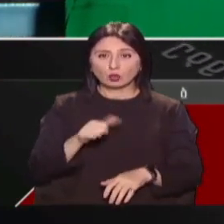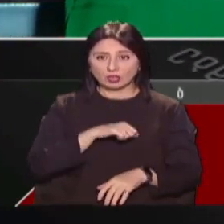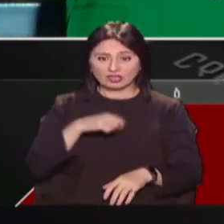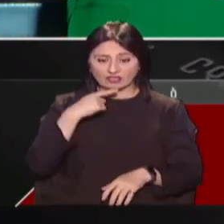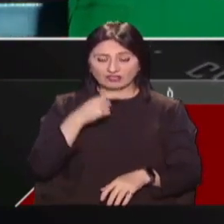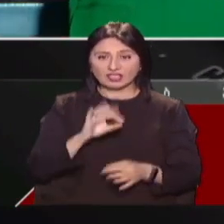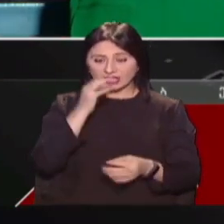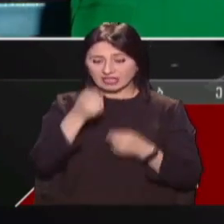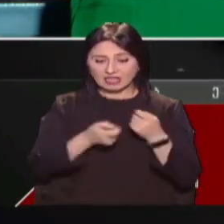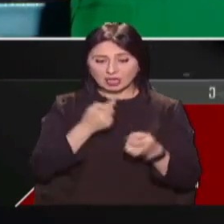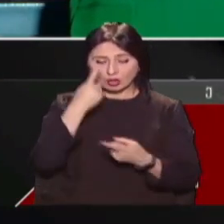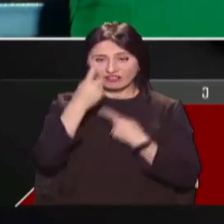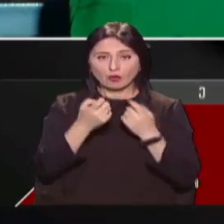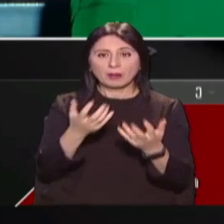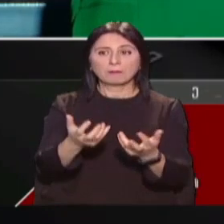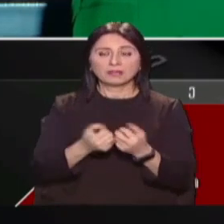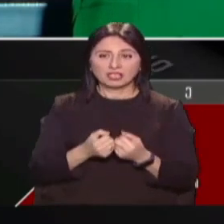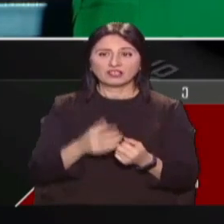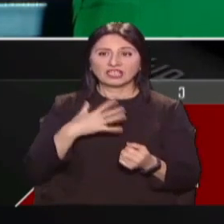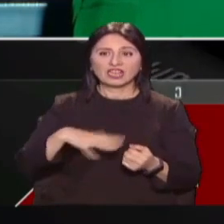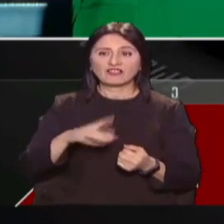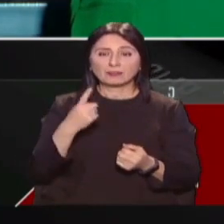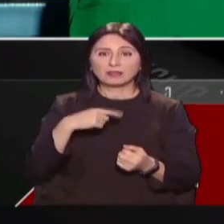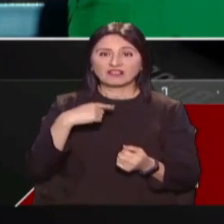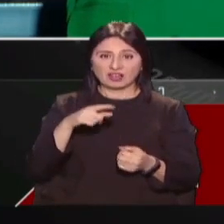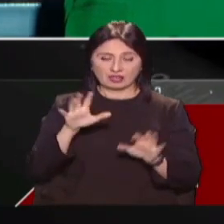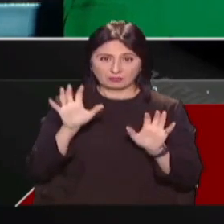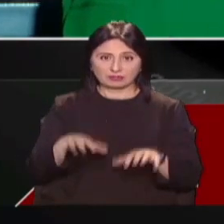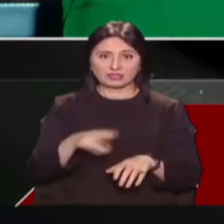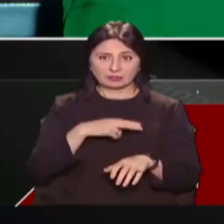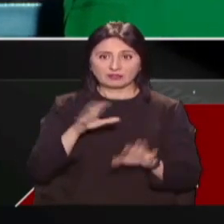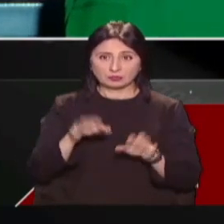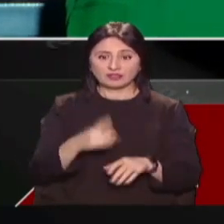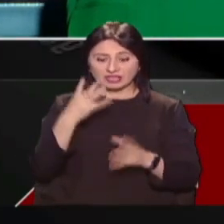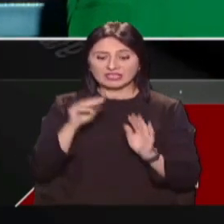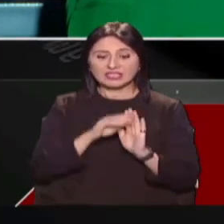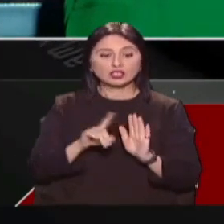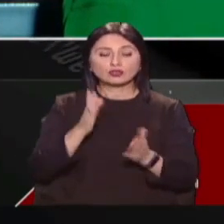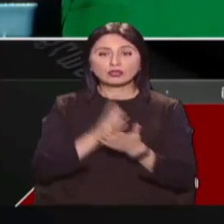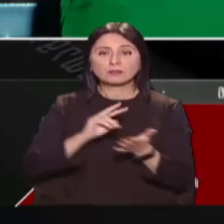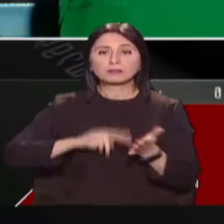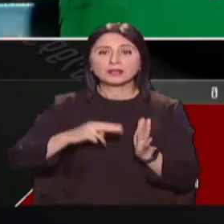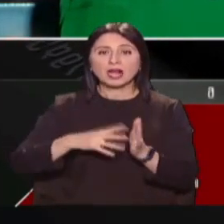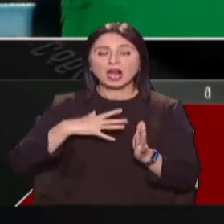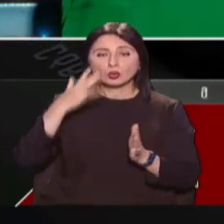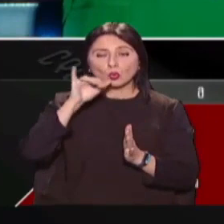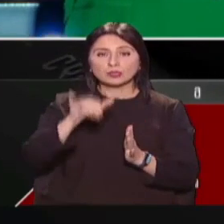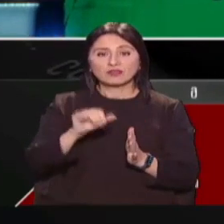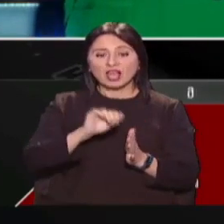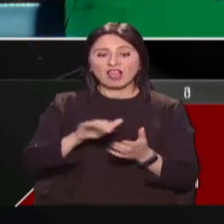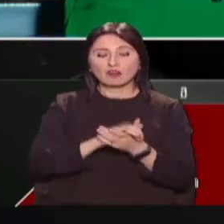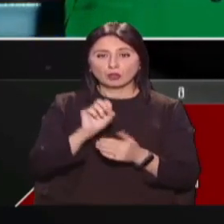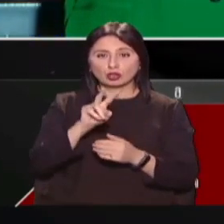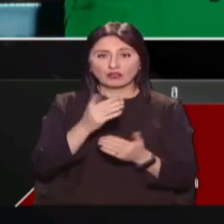თავად აღნიშნა, დეტალური ინფორმაცია მიიღო ქვეყნის პირველ სპიკერისგან იმ დღის წესრიგთან დაკავშირებით, რომელიც ქართულ ოცნებას აქვს